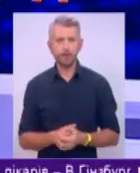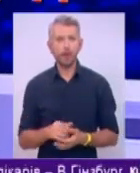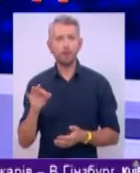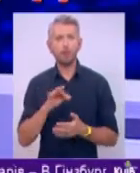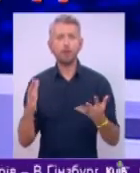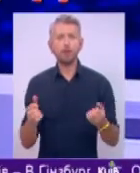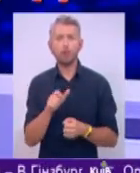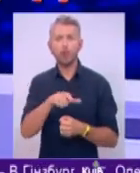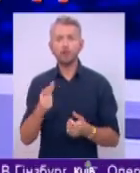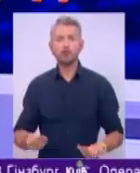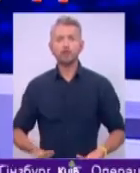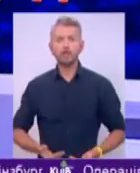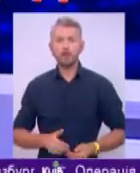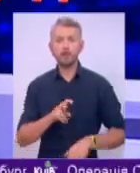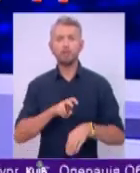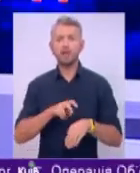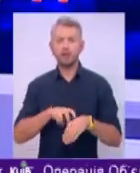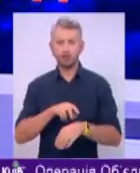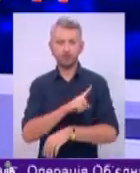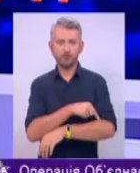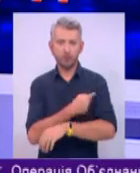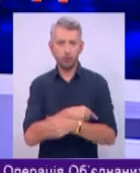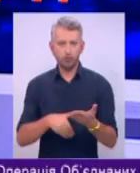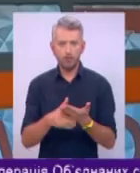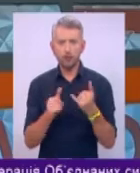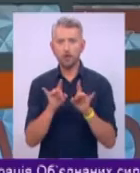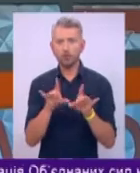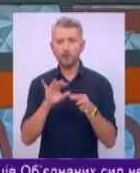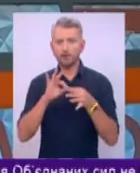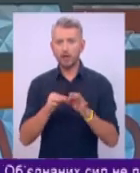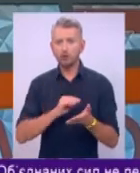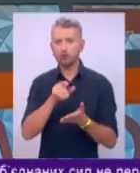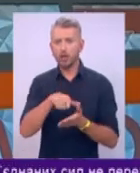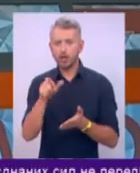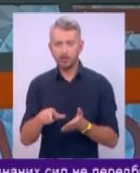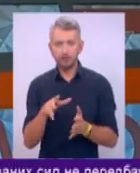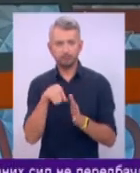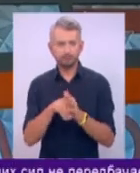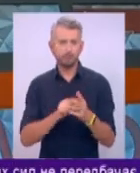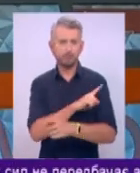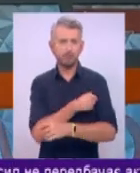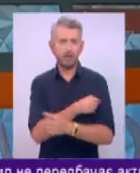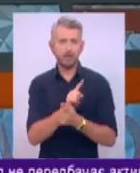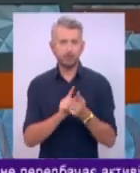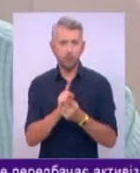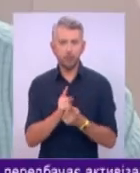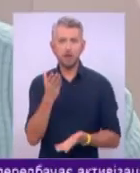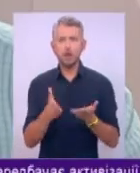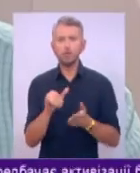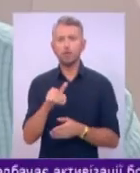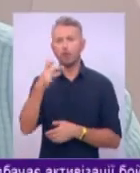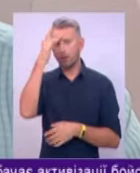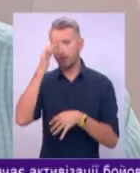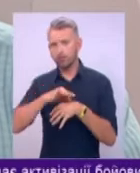А про порятунок людських життів медиками швидкої сьогодні розповіли у деталях журналістам у світлі медреформи. Отже, якщо у вас